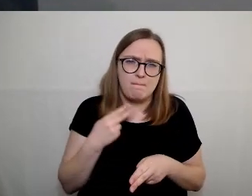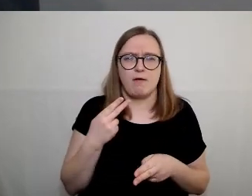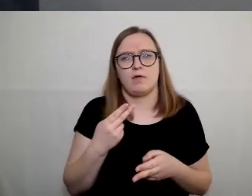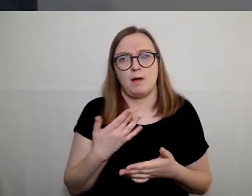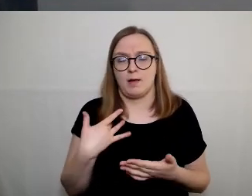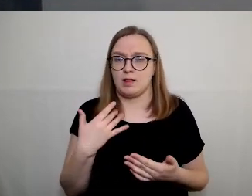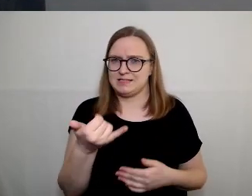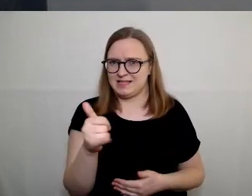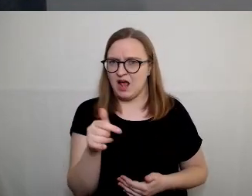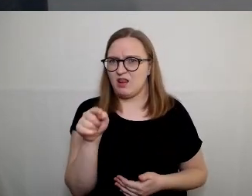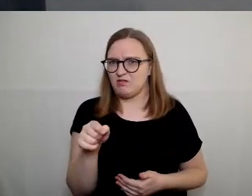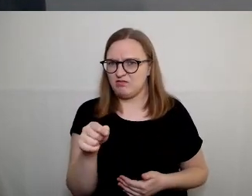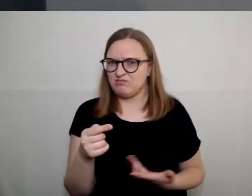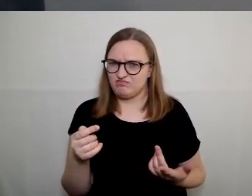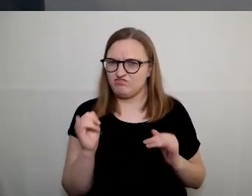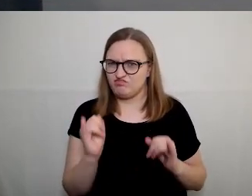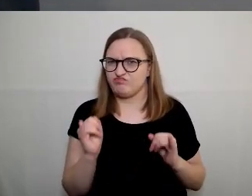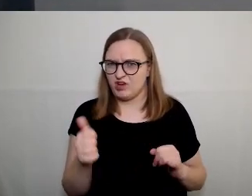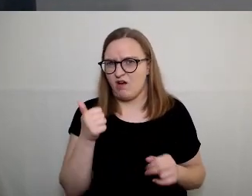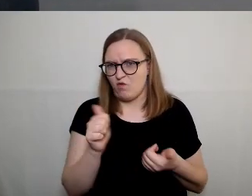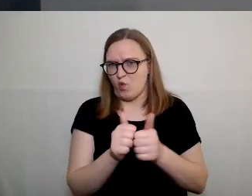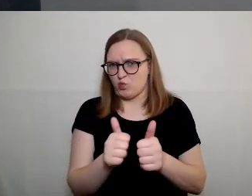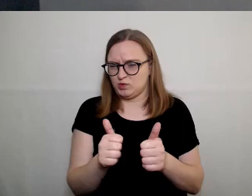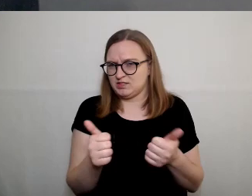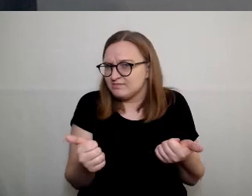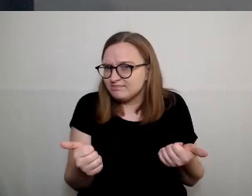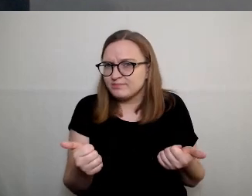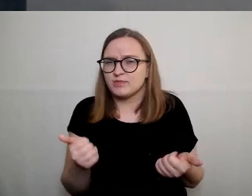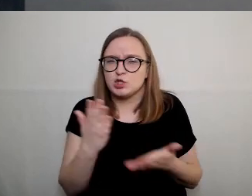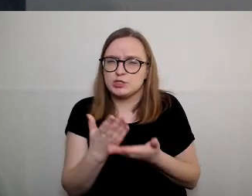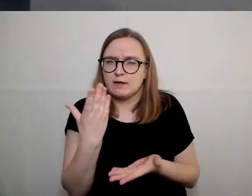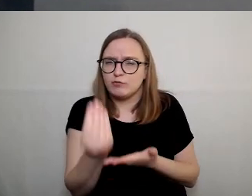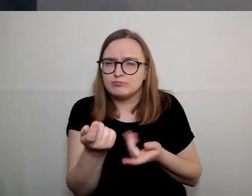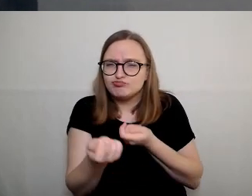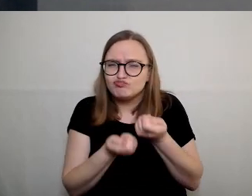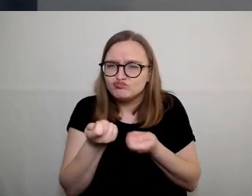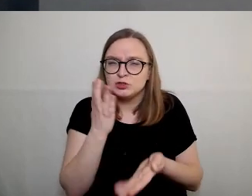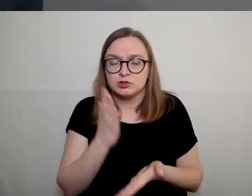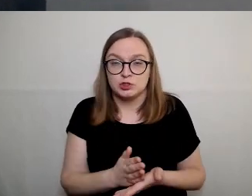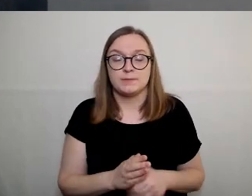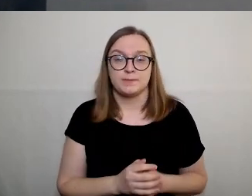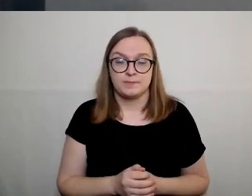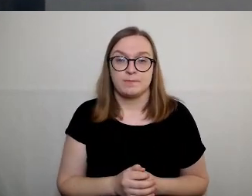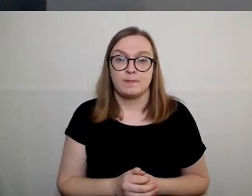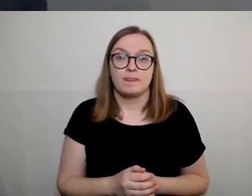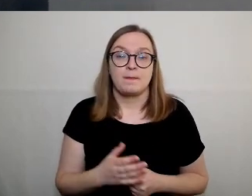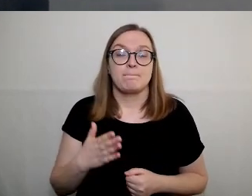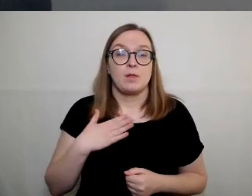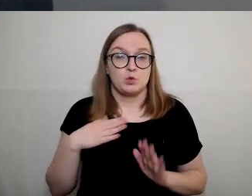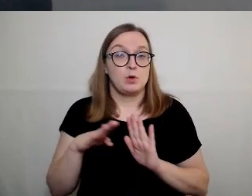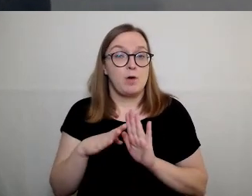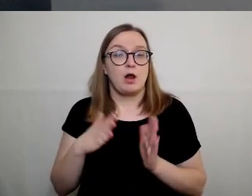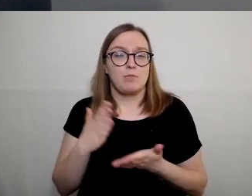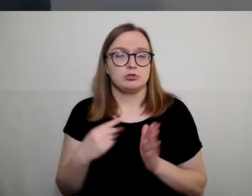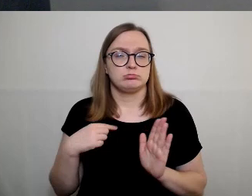yra netinkamos konkursui paruoštos. Yra ten tų niuansų visokių. Ir mes į savo programą esam įsitraukę,